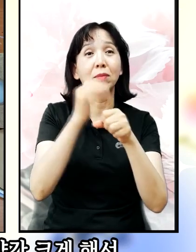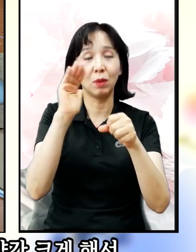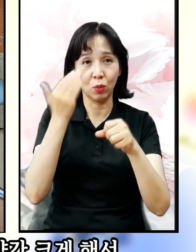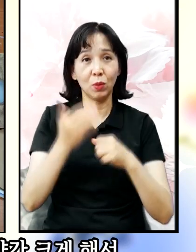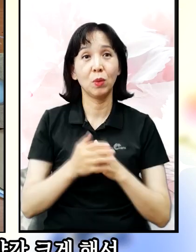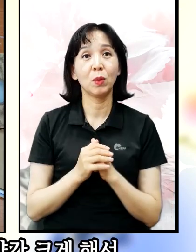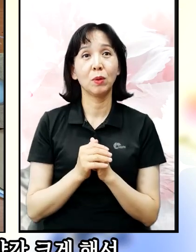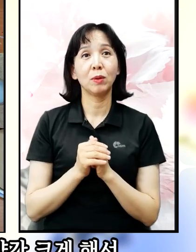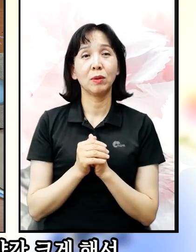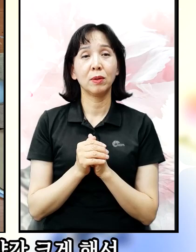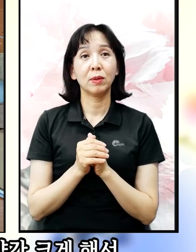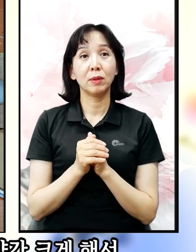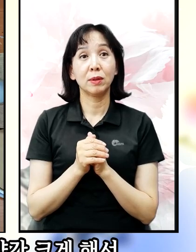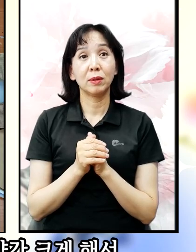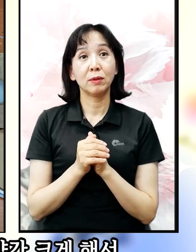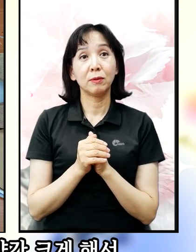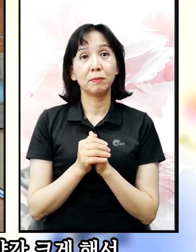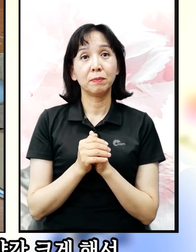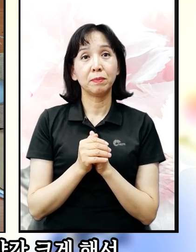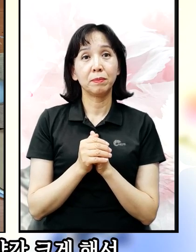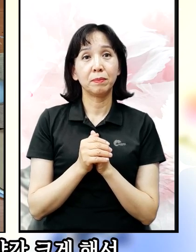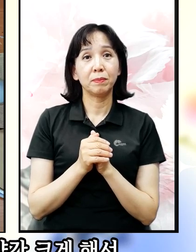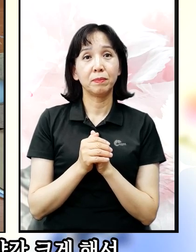자, 해서